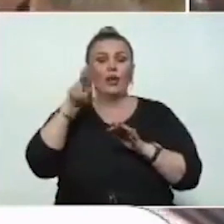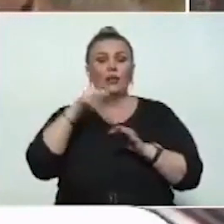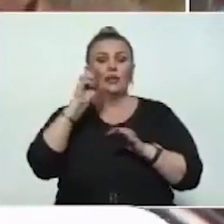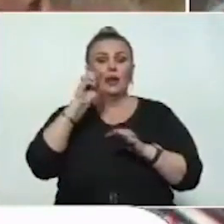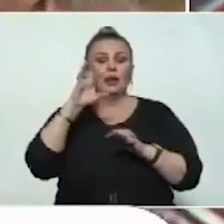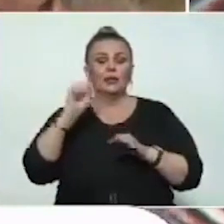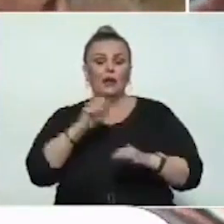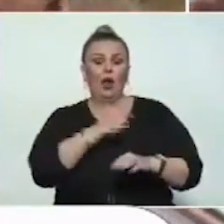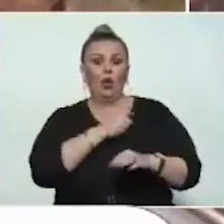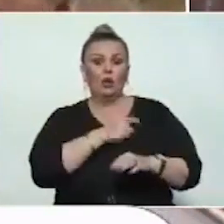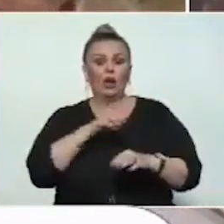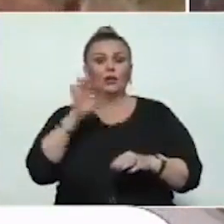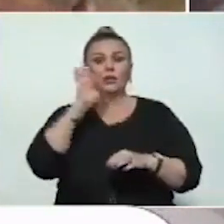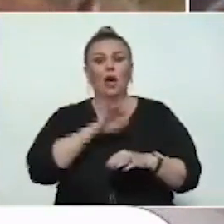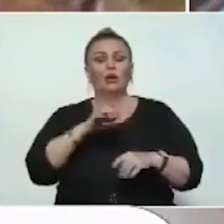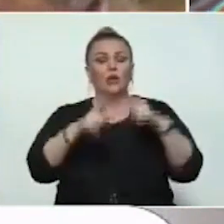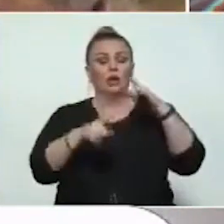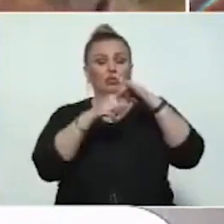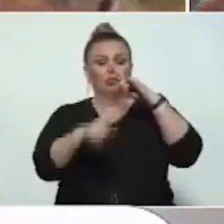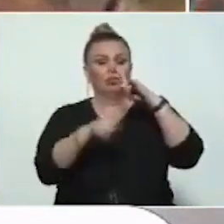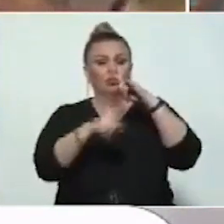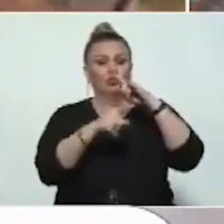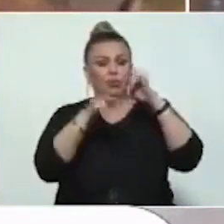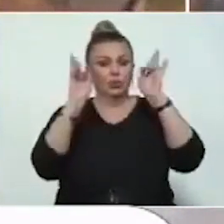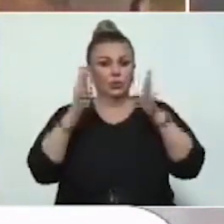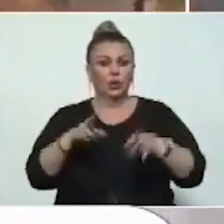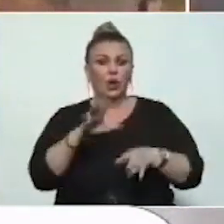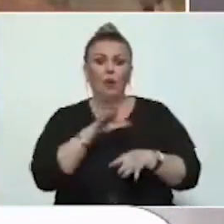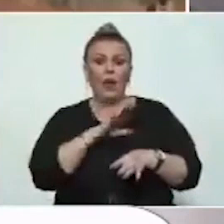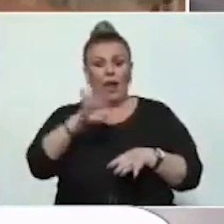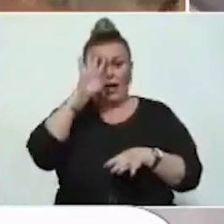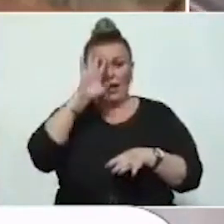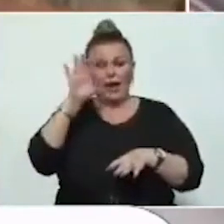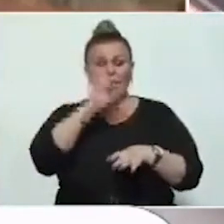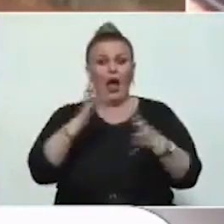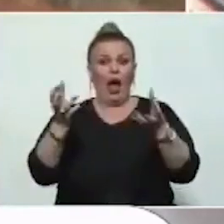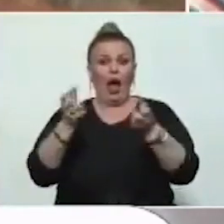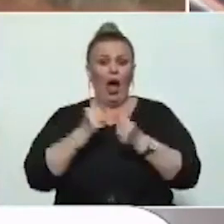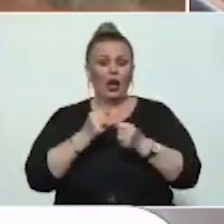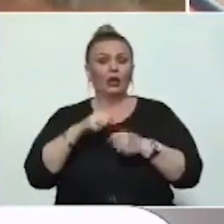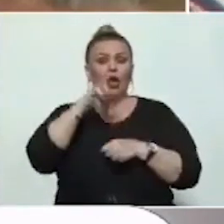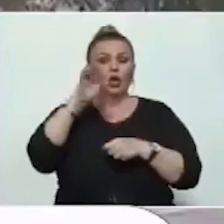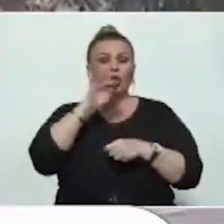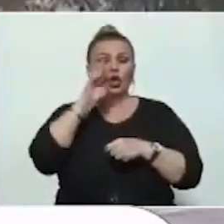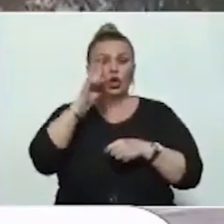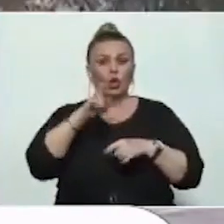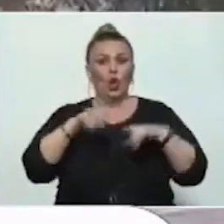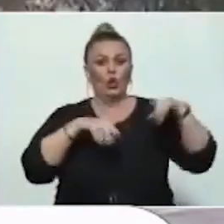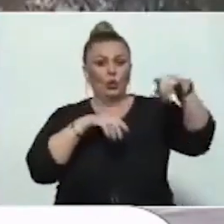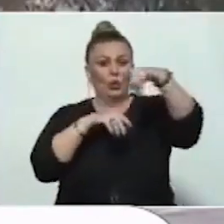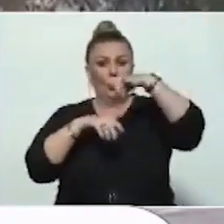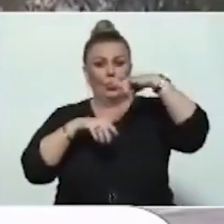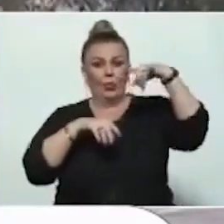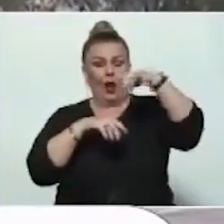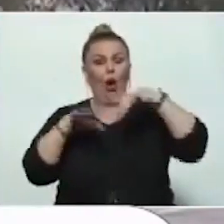raket ateşinə məruz qalıb. Eyni həmçinin İrandan alınan kamikaze dronlar vasitəsilə Odessa hücum